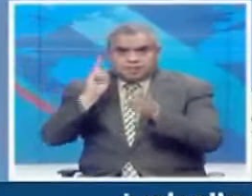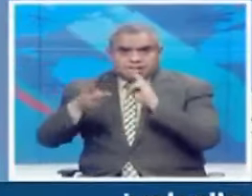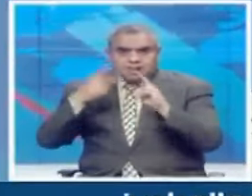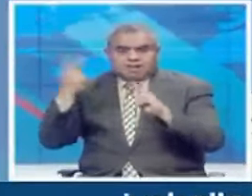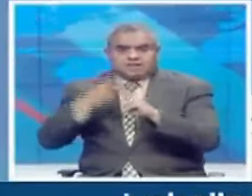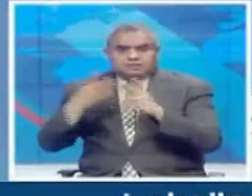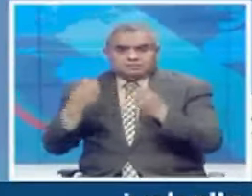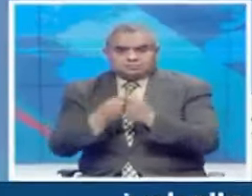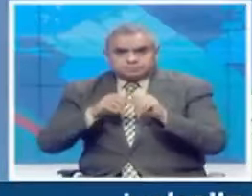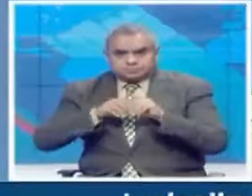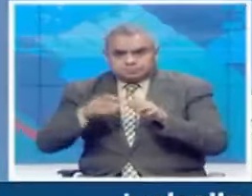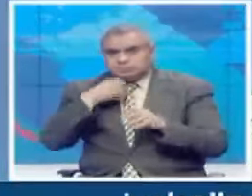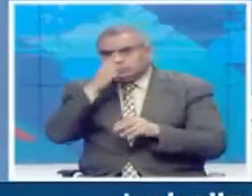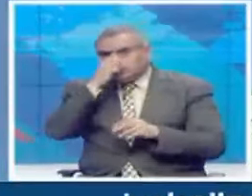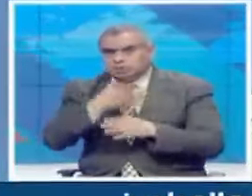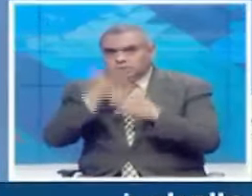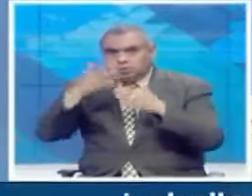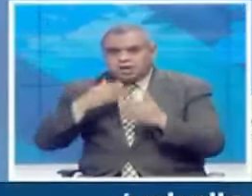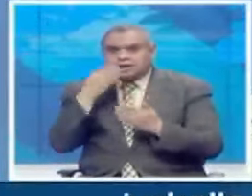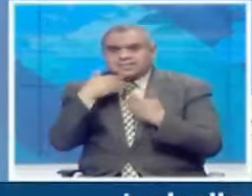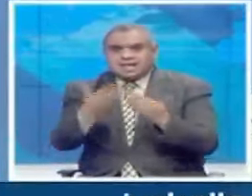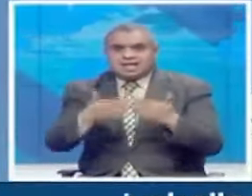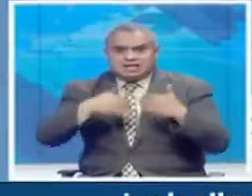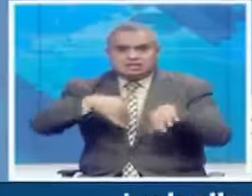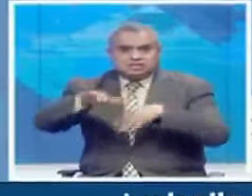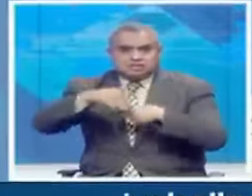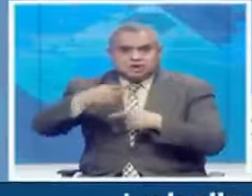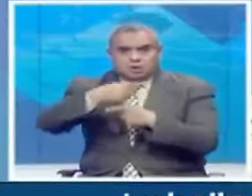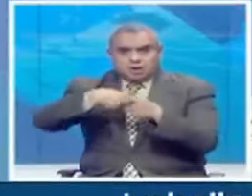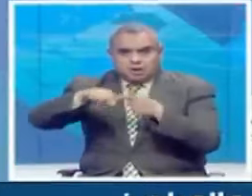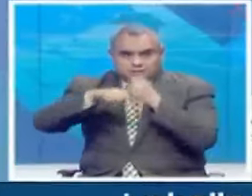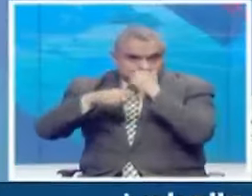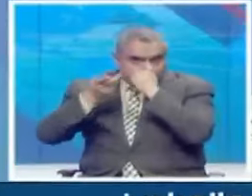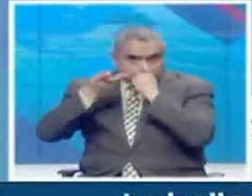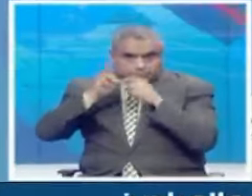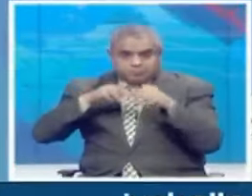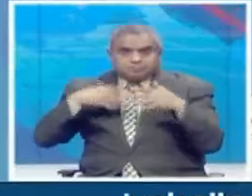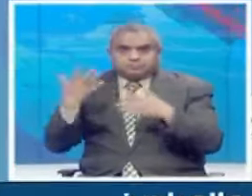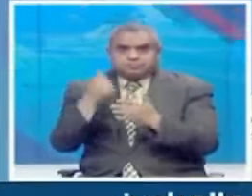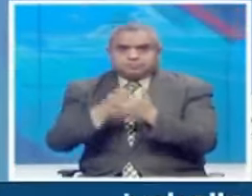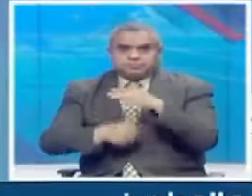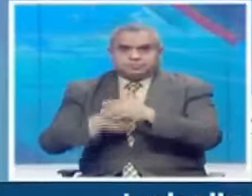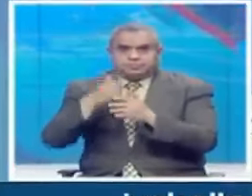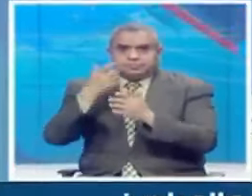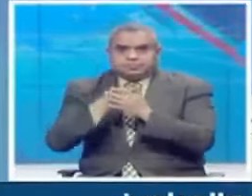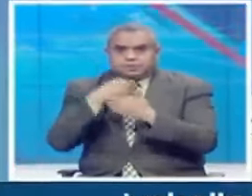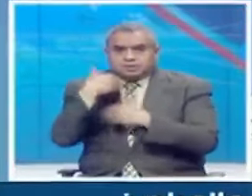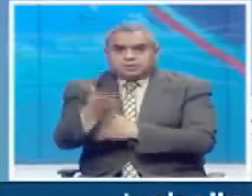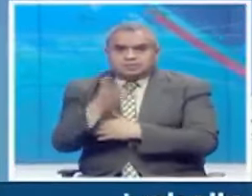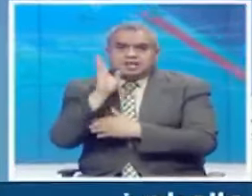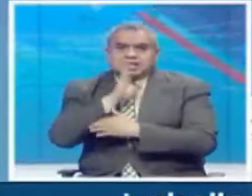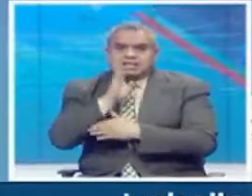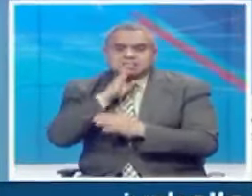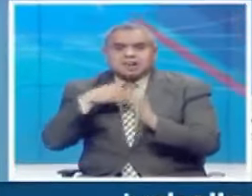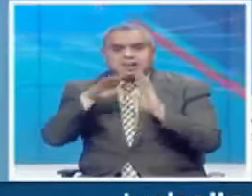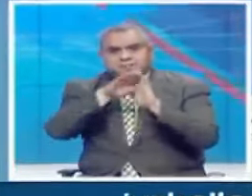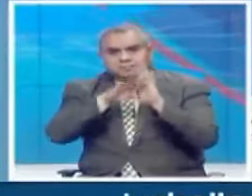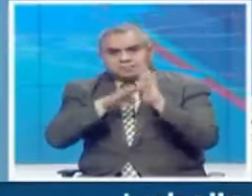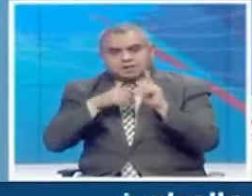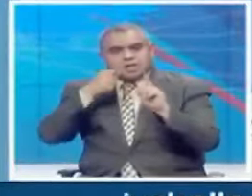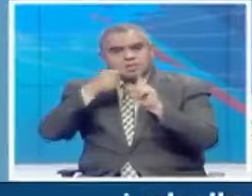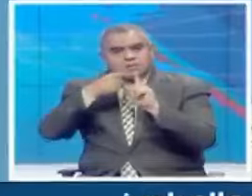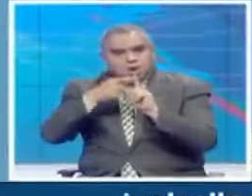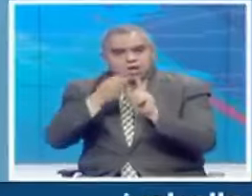بالمناسبة وتوزيع الورود والهدايا عليهم بالشوارع والميادين، بالإضافة إلى مطويات تتضمن التوعية بمخاطر